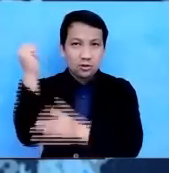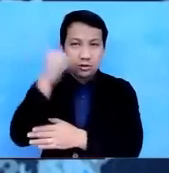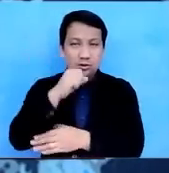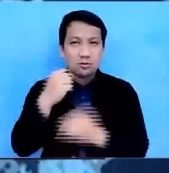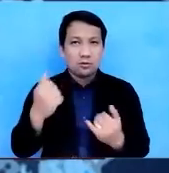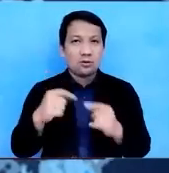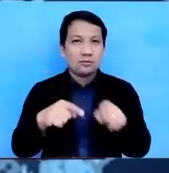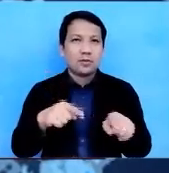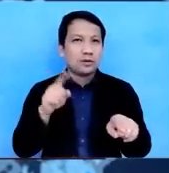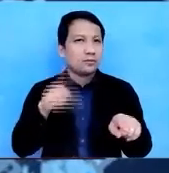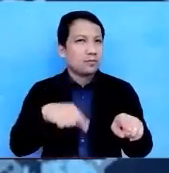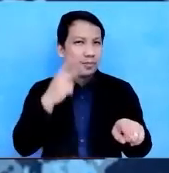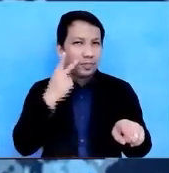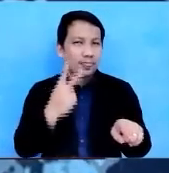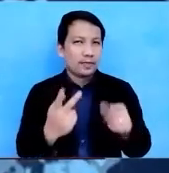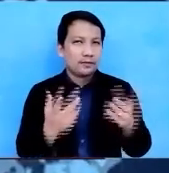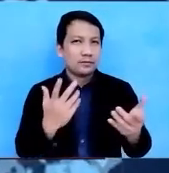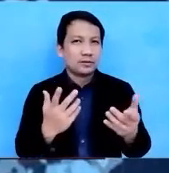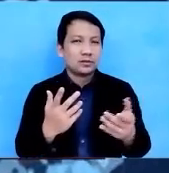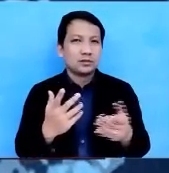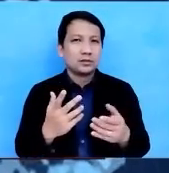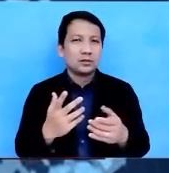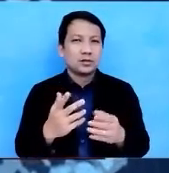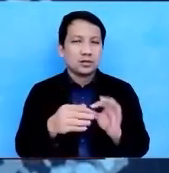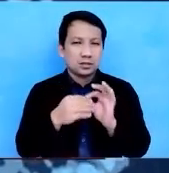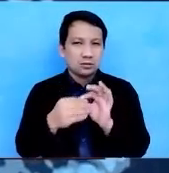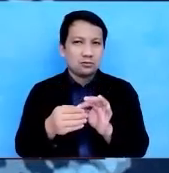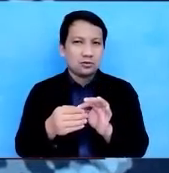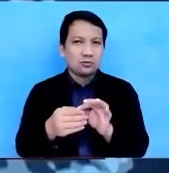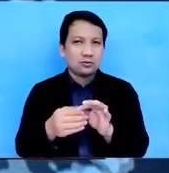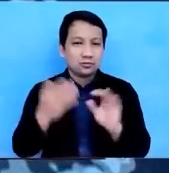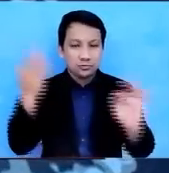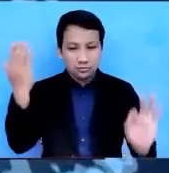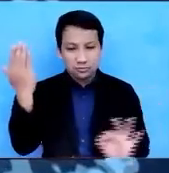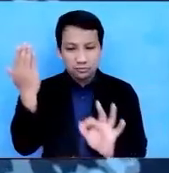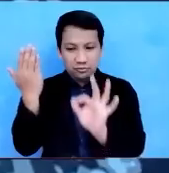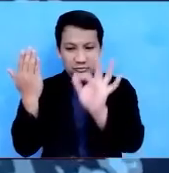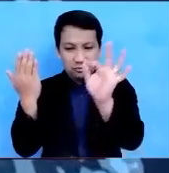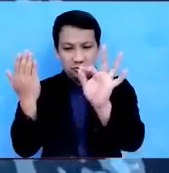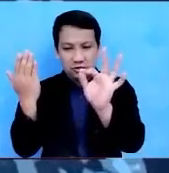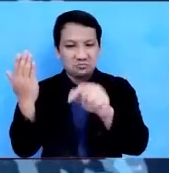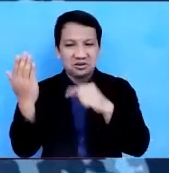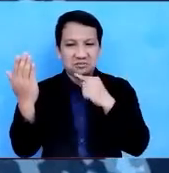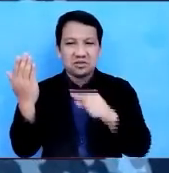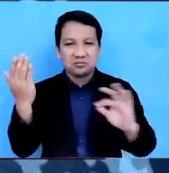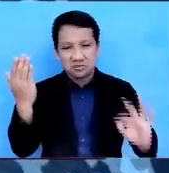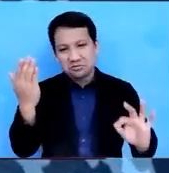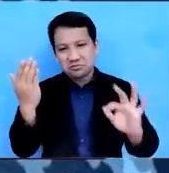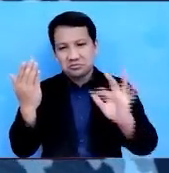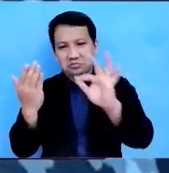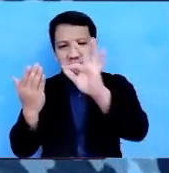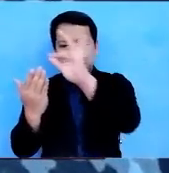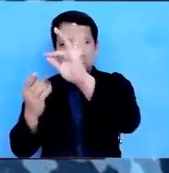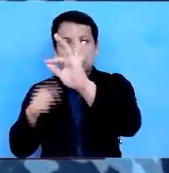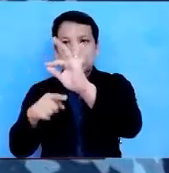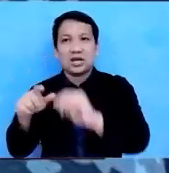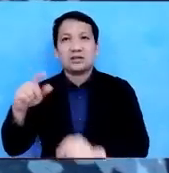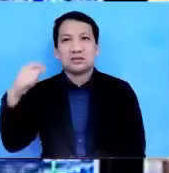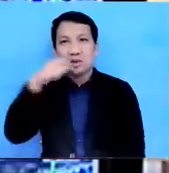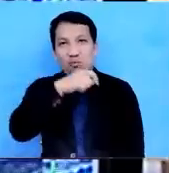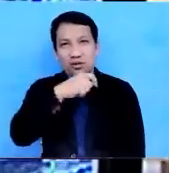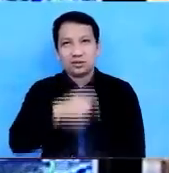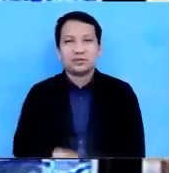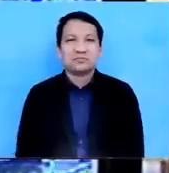ay hindi nakikita ng State Weather Bureau na magla-landfall ang bagyo sa Pilipinas at didiretso sa Taiwan sa weekend.